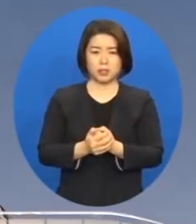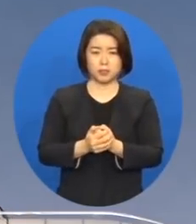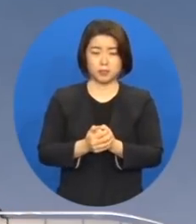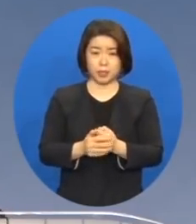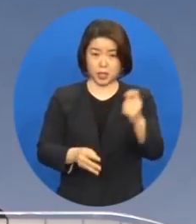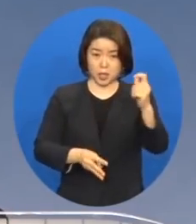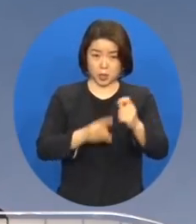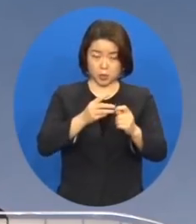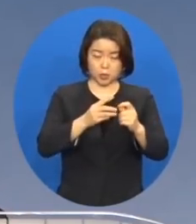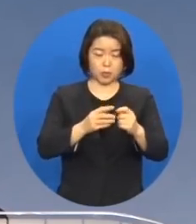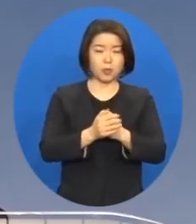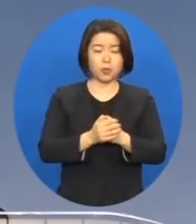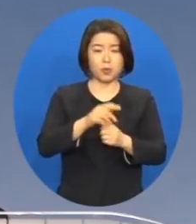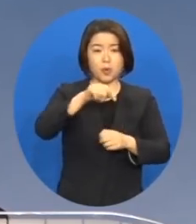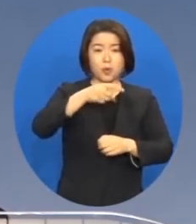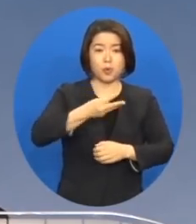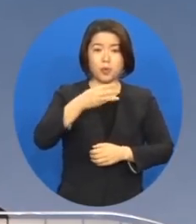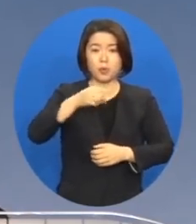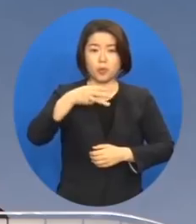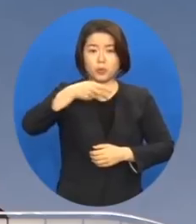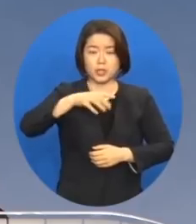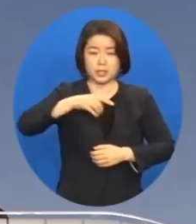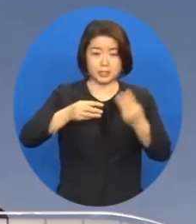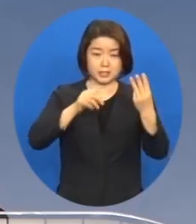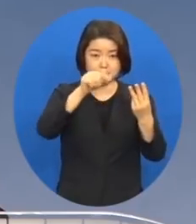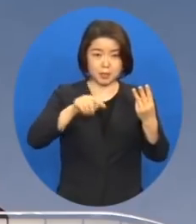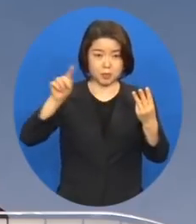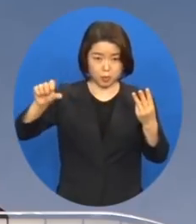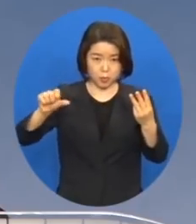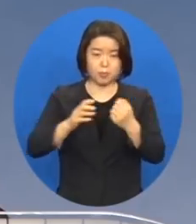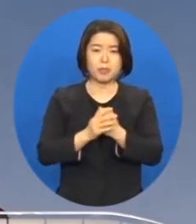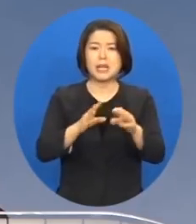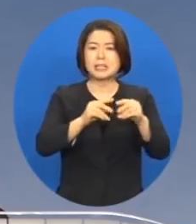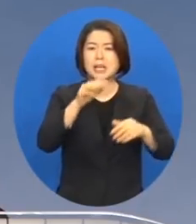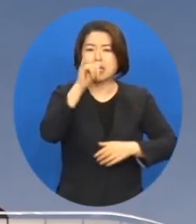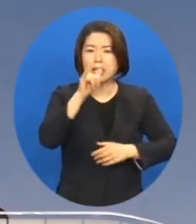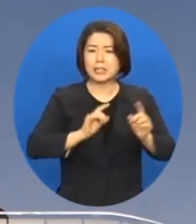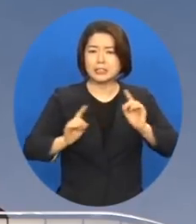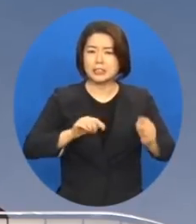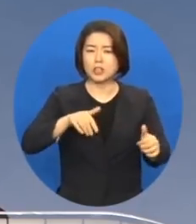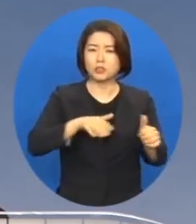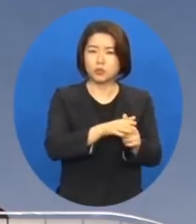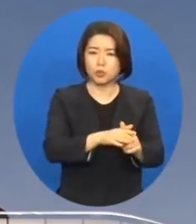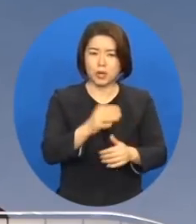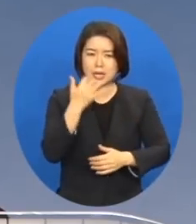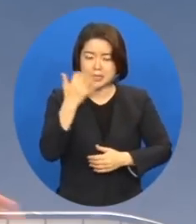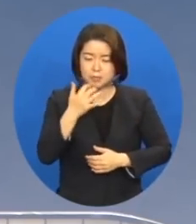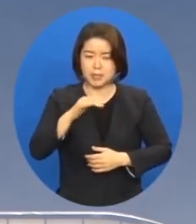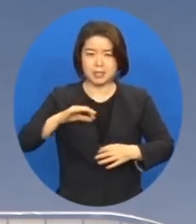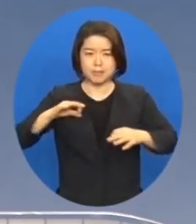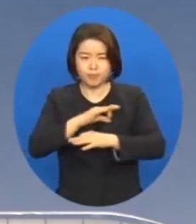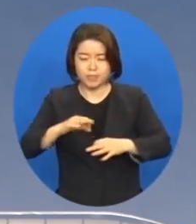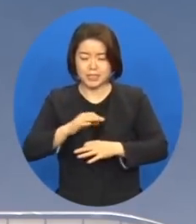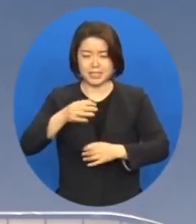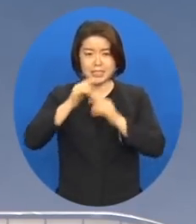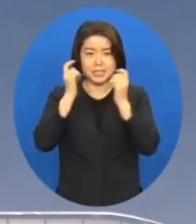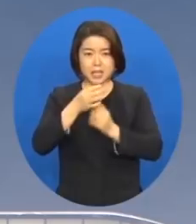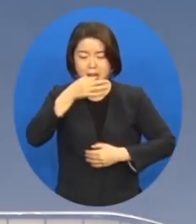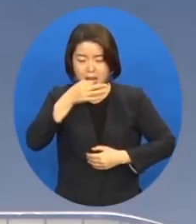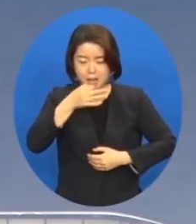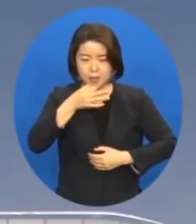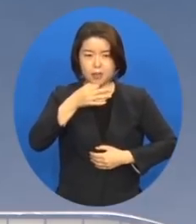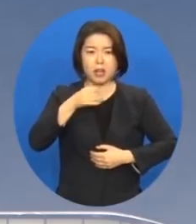그러므로 땅에 있는 지체를 죽이라. 곧 음란과 부정과 사욕과 악한 정욕과 탐심이니 탐심은